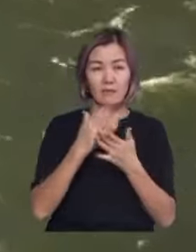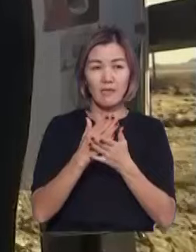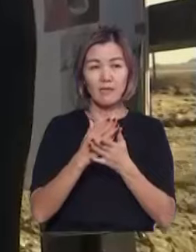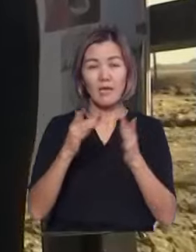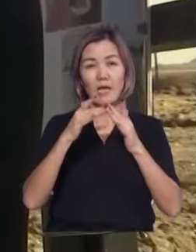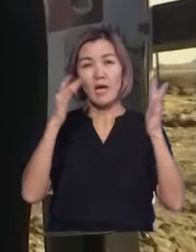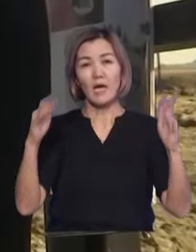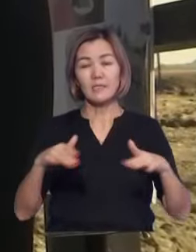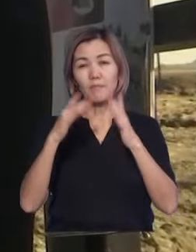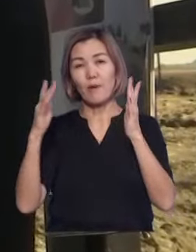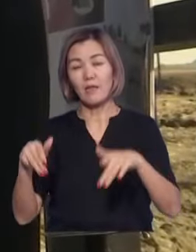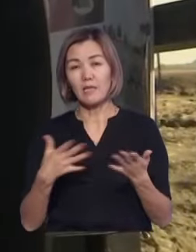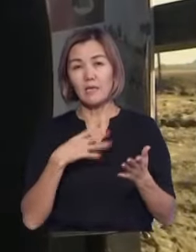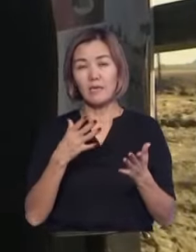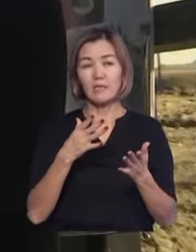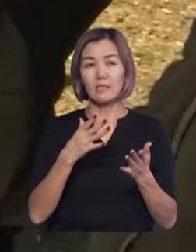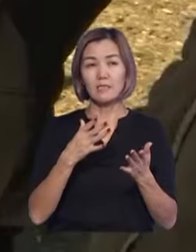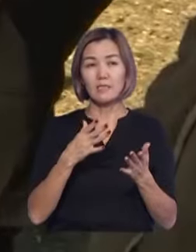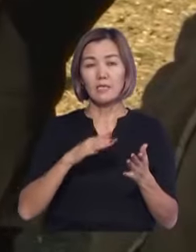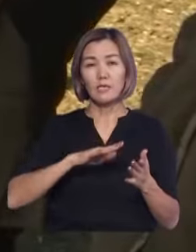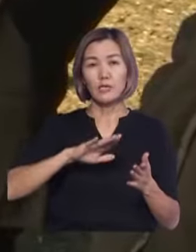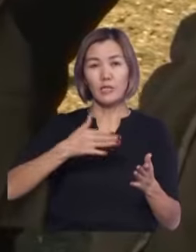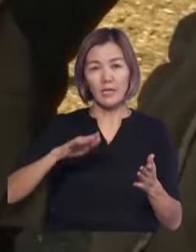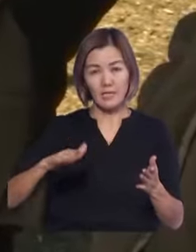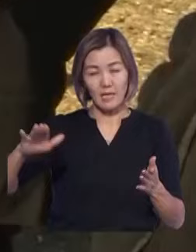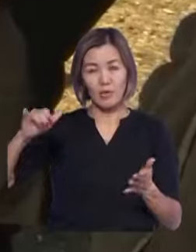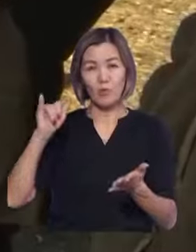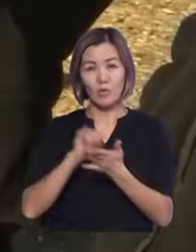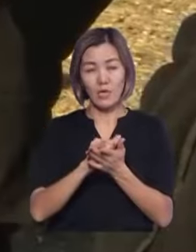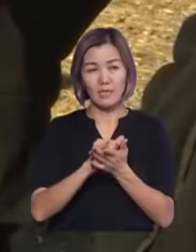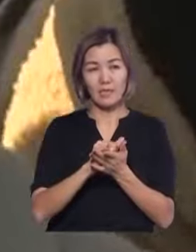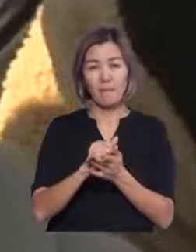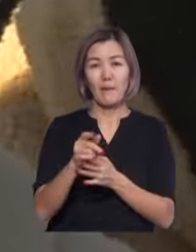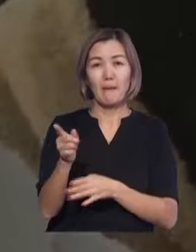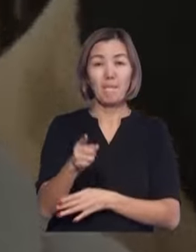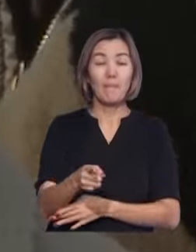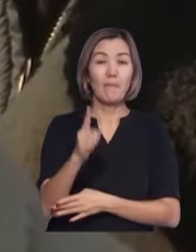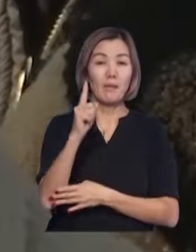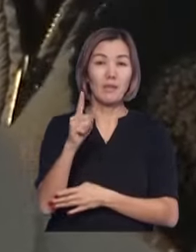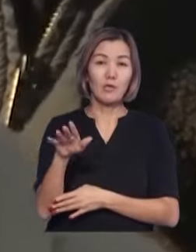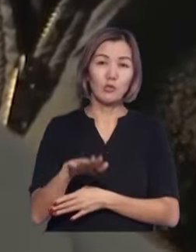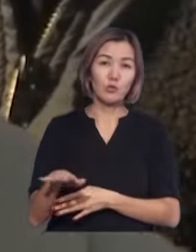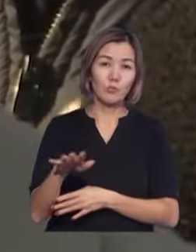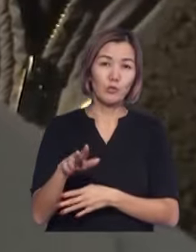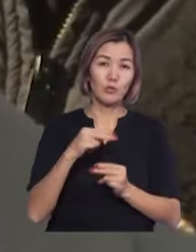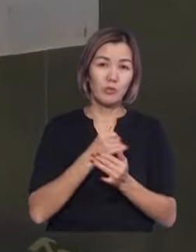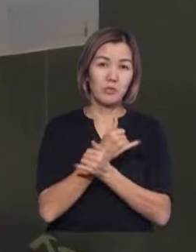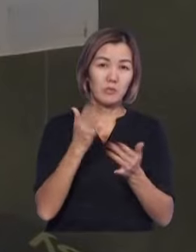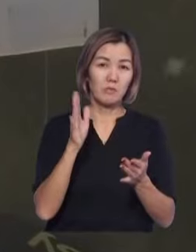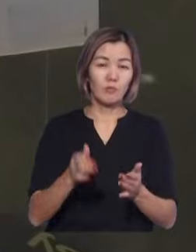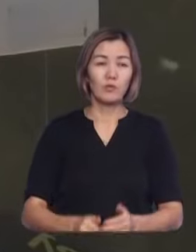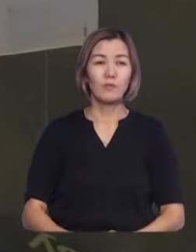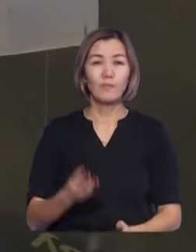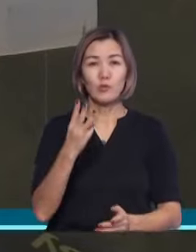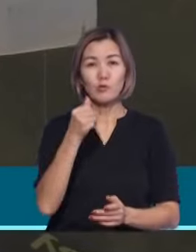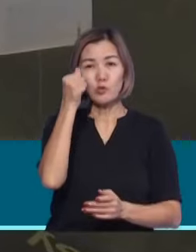аспалы көпірлер мен шатқалға түсетін сатылар қойылып, тіпті балық аулау алаңдары да жұмыс істемек. Осы 3